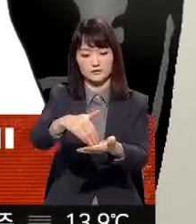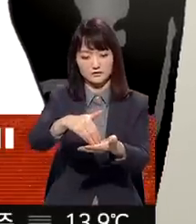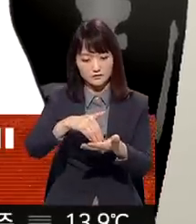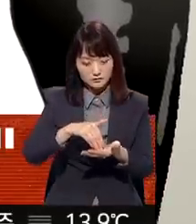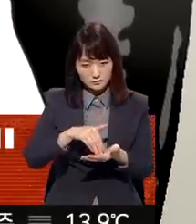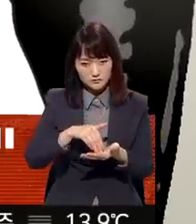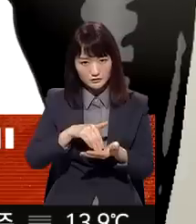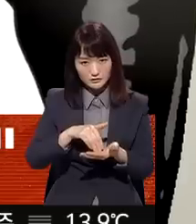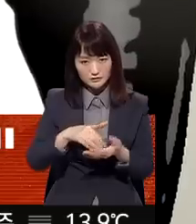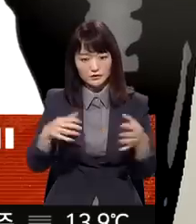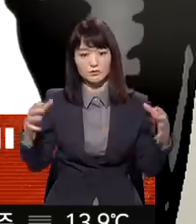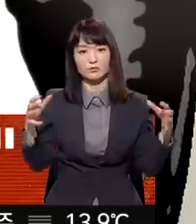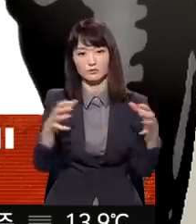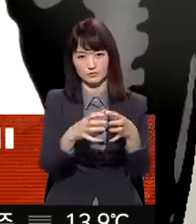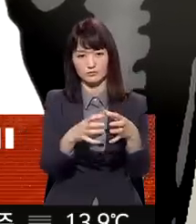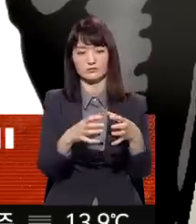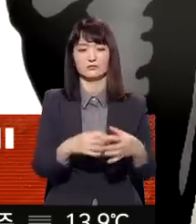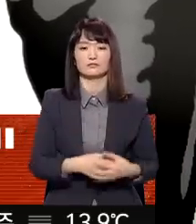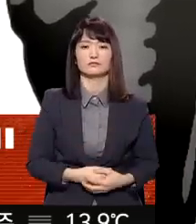송별에